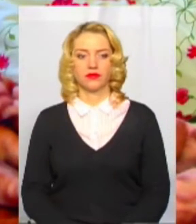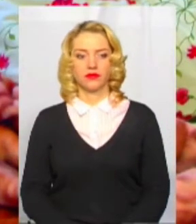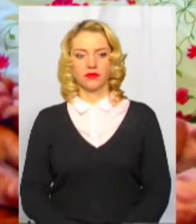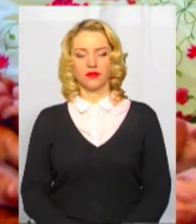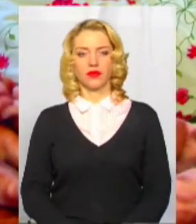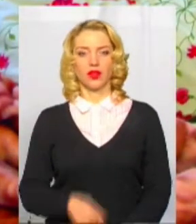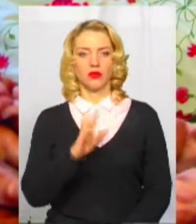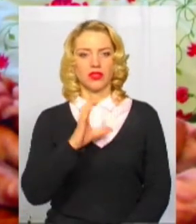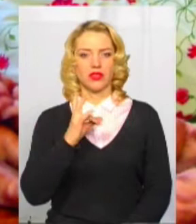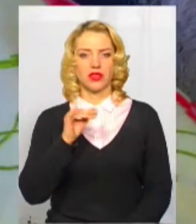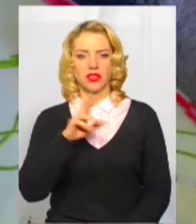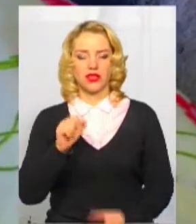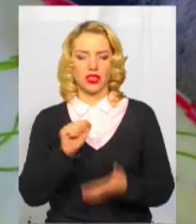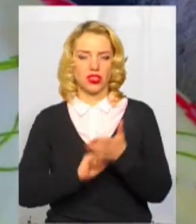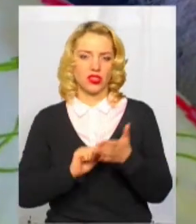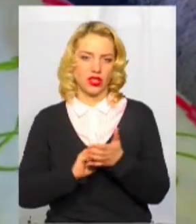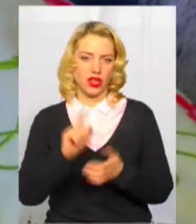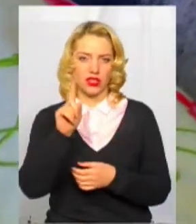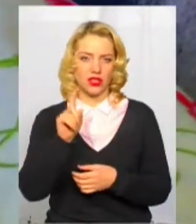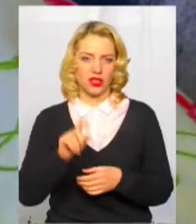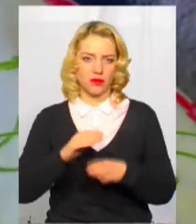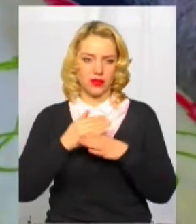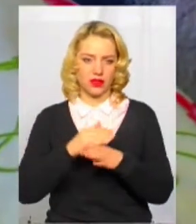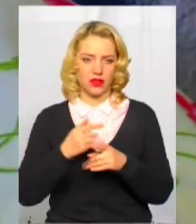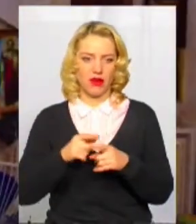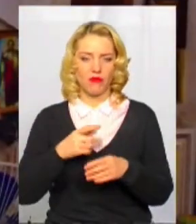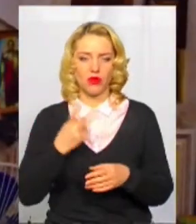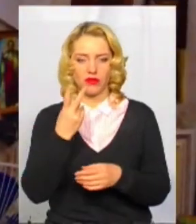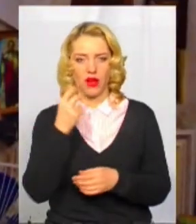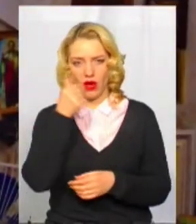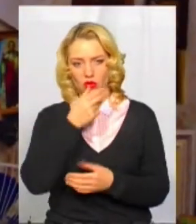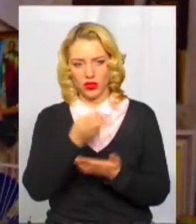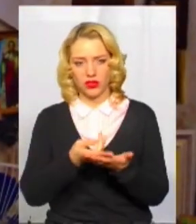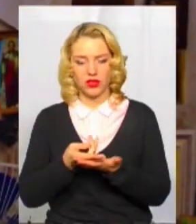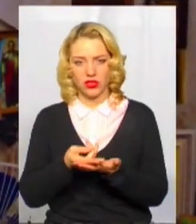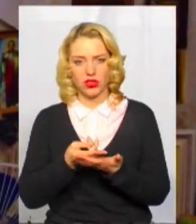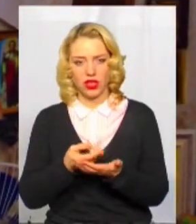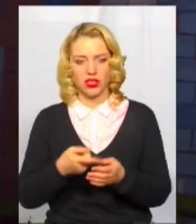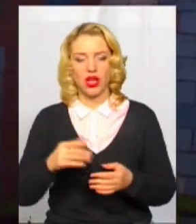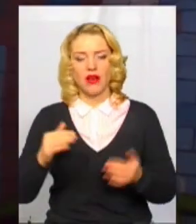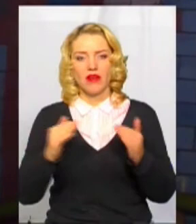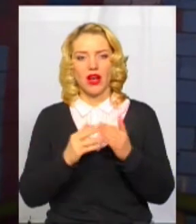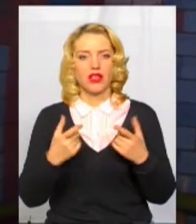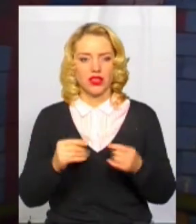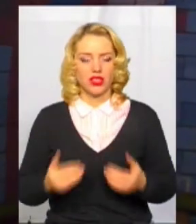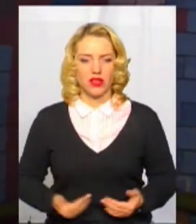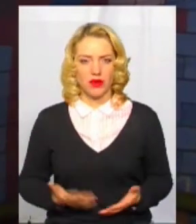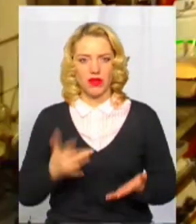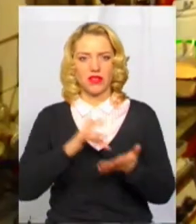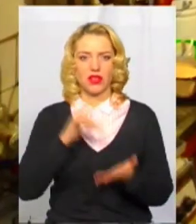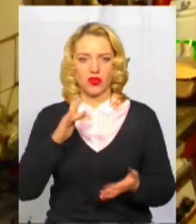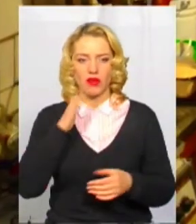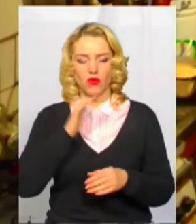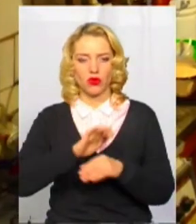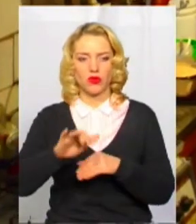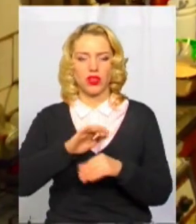Борис Сніцар через травму хребта уже понад 20 років прикутий до ліжка. У хаті, де живе, має і централізоване водопостачання, і газове